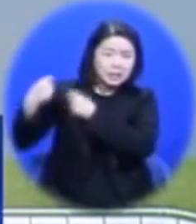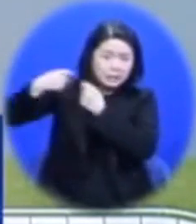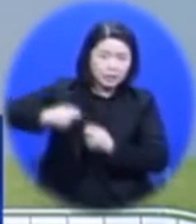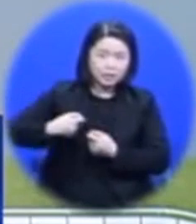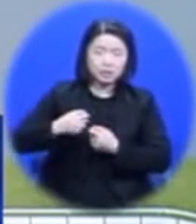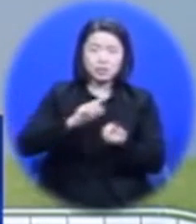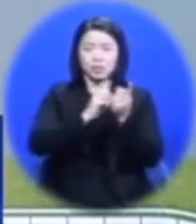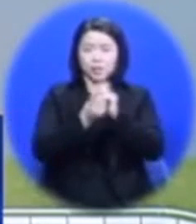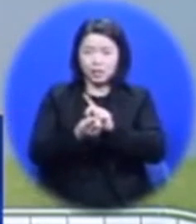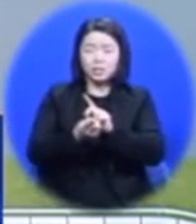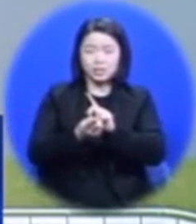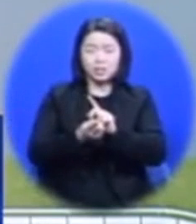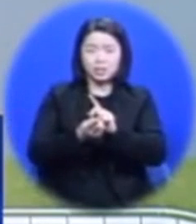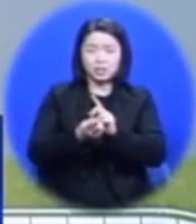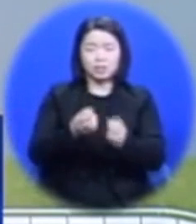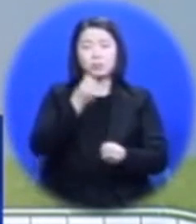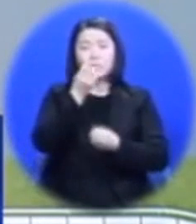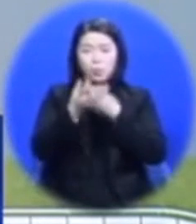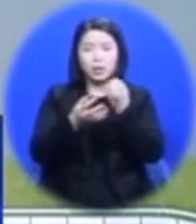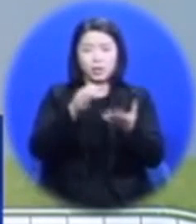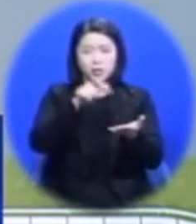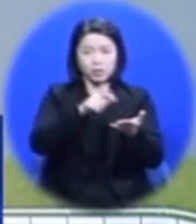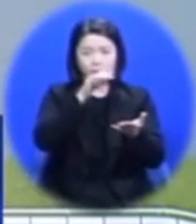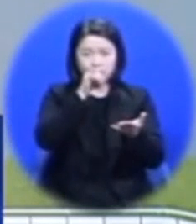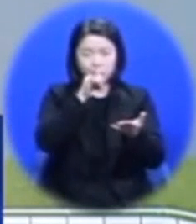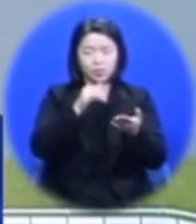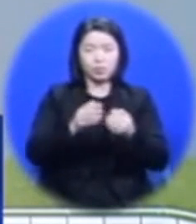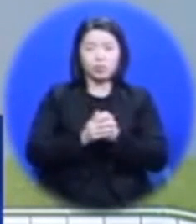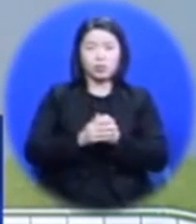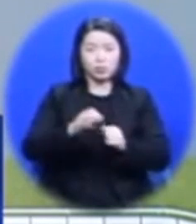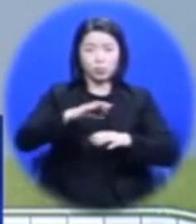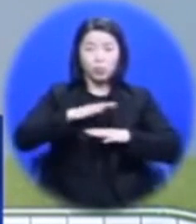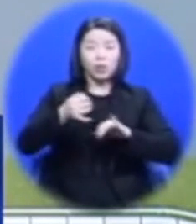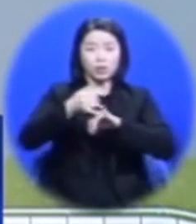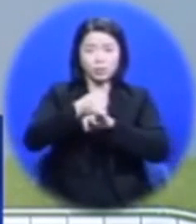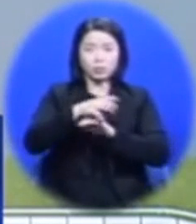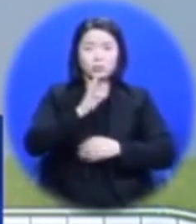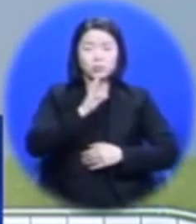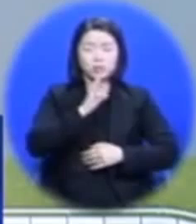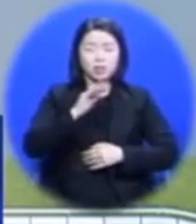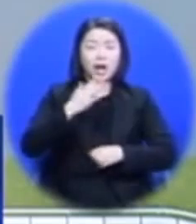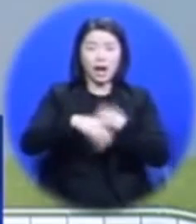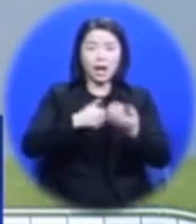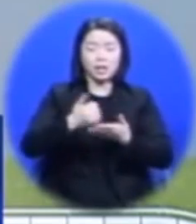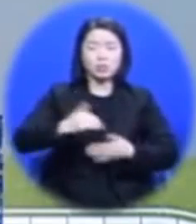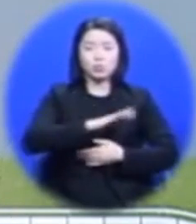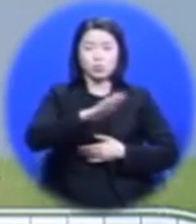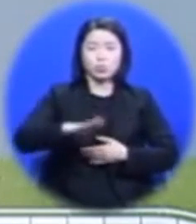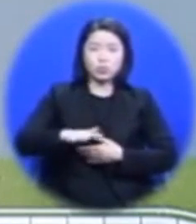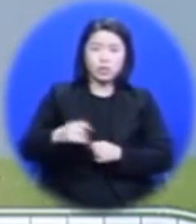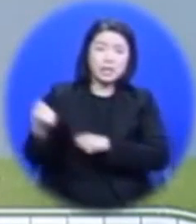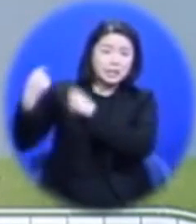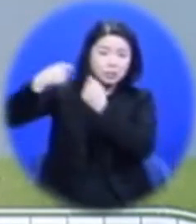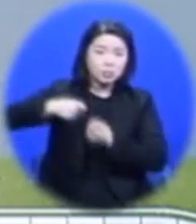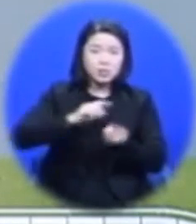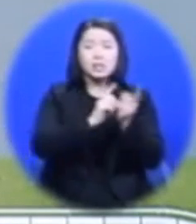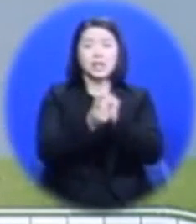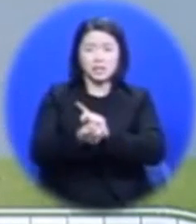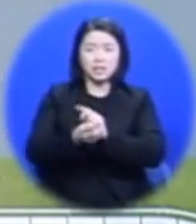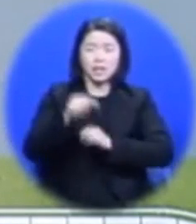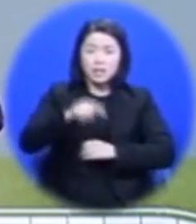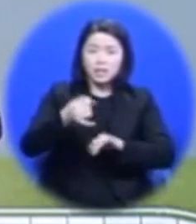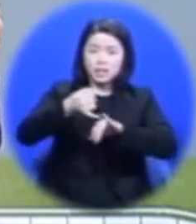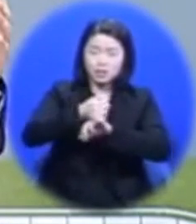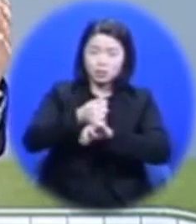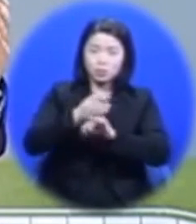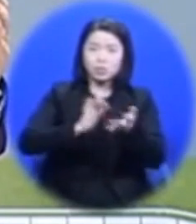짊어지신다는 고백을 한 거예요. 이건 놀라운 약속입니다. 하나님은 우리의 짐을 대신 져주신다는 겁니다. 그리고 이